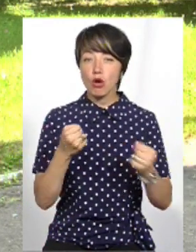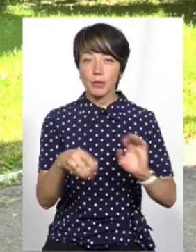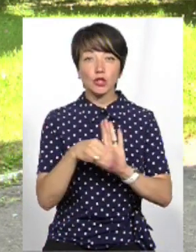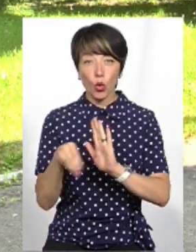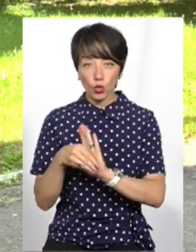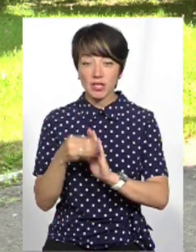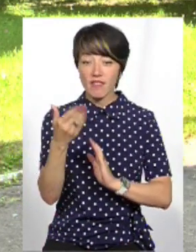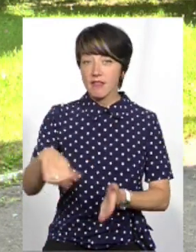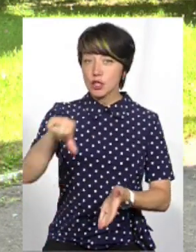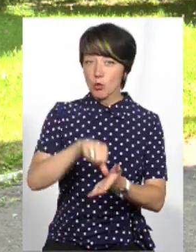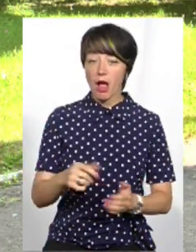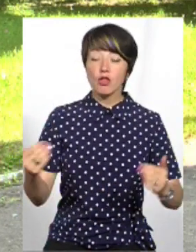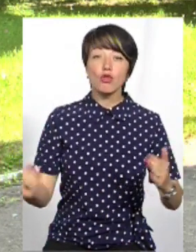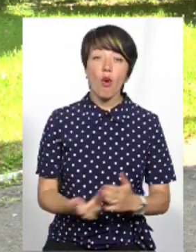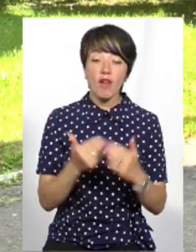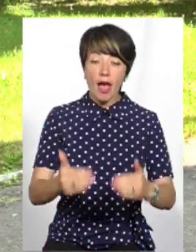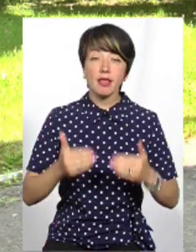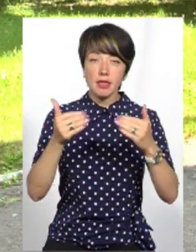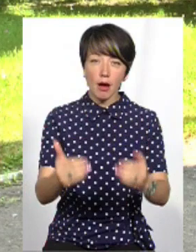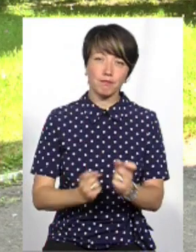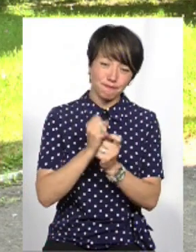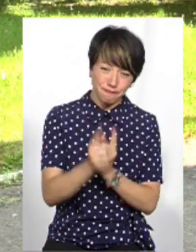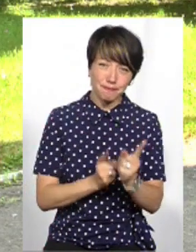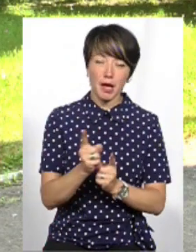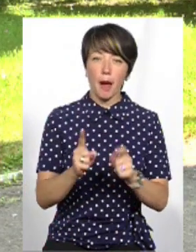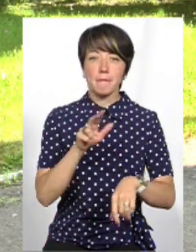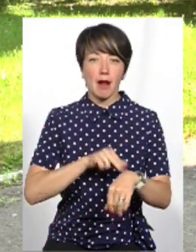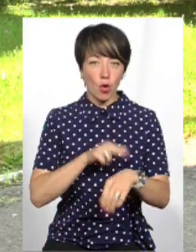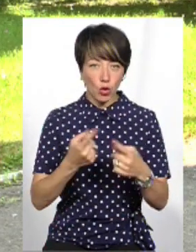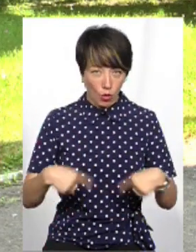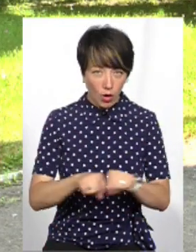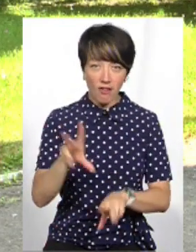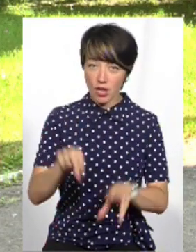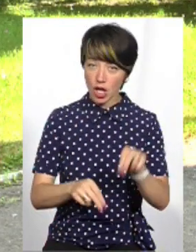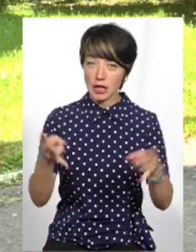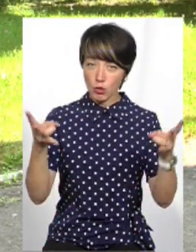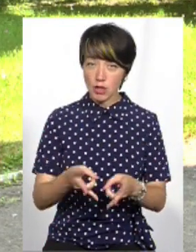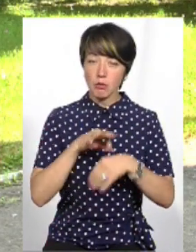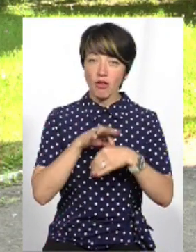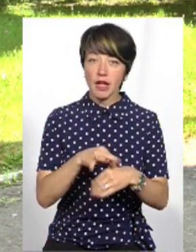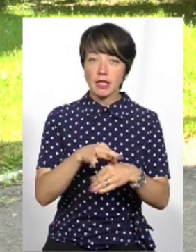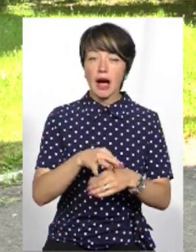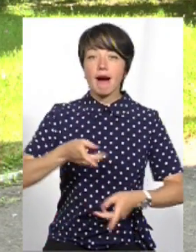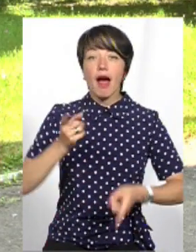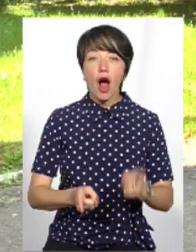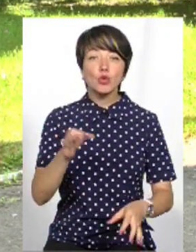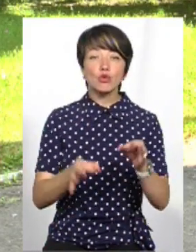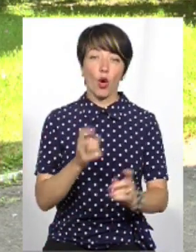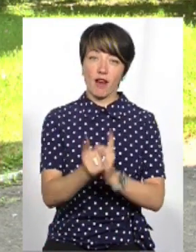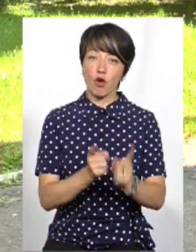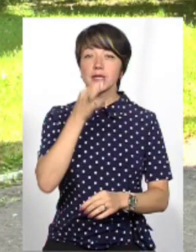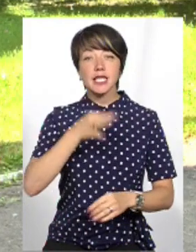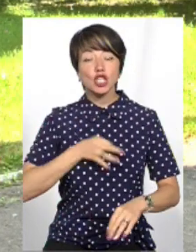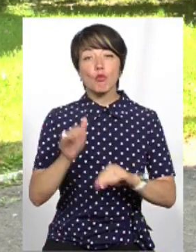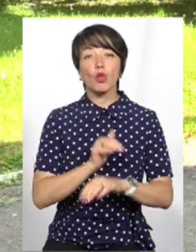контексті ви виступаєте за новий етап докорінної реформи правоохоронних органів та вважаєте необхідною проведення реальної судової реформи. Скажіть,